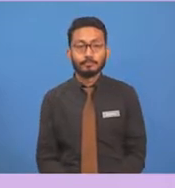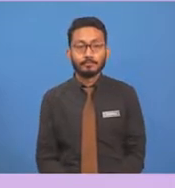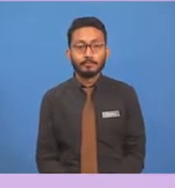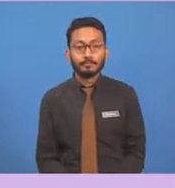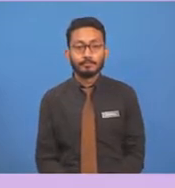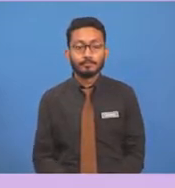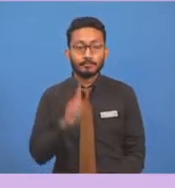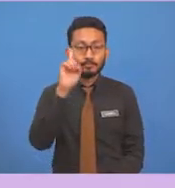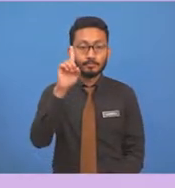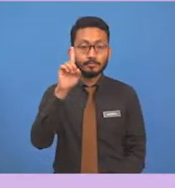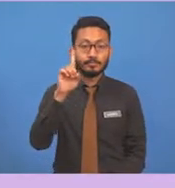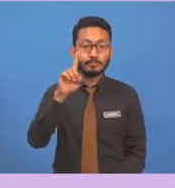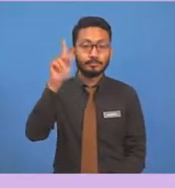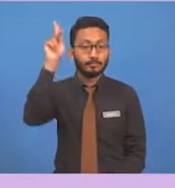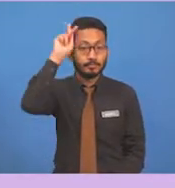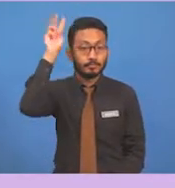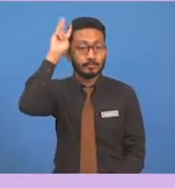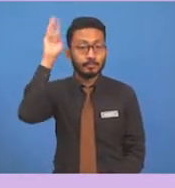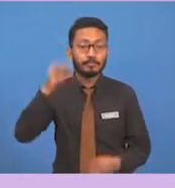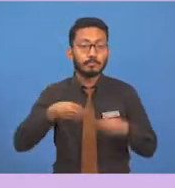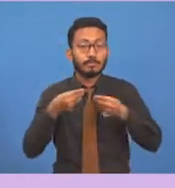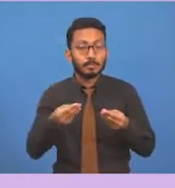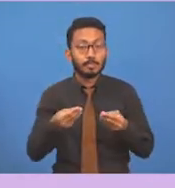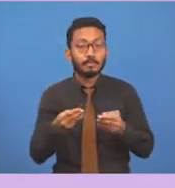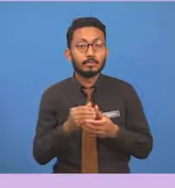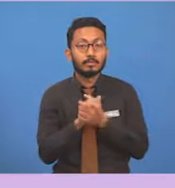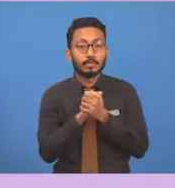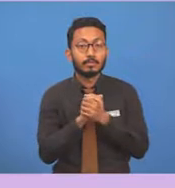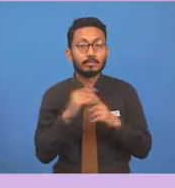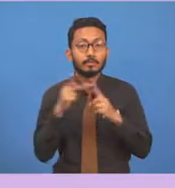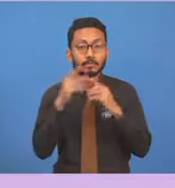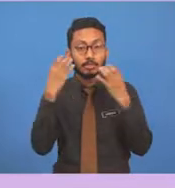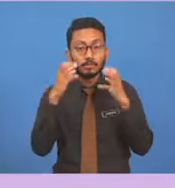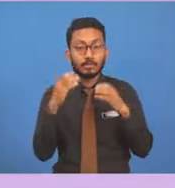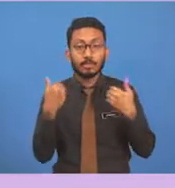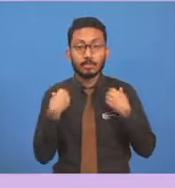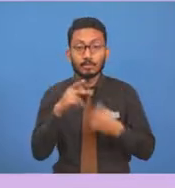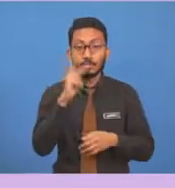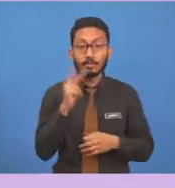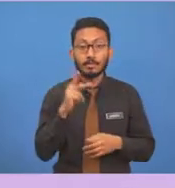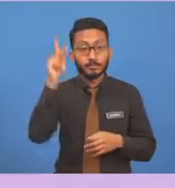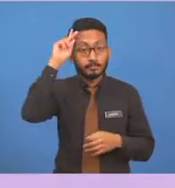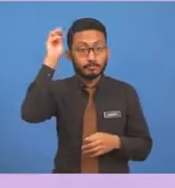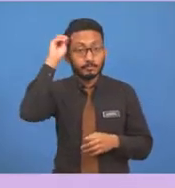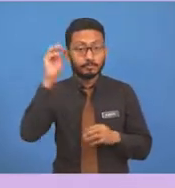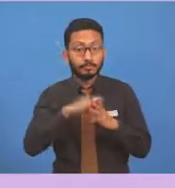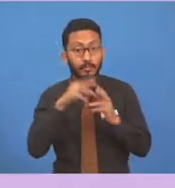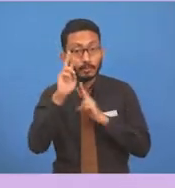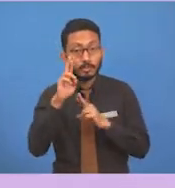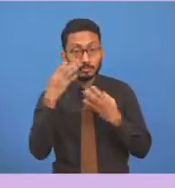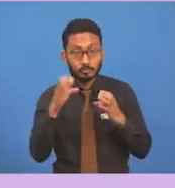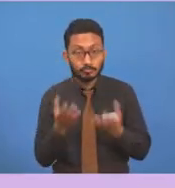1. Kiwe memberikan salam kepada cikgu. Adakah Kiwe menghormati cikgu?